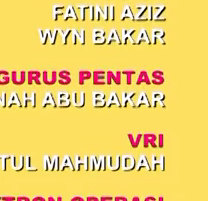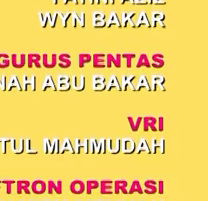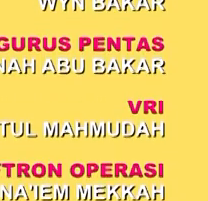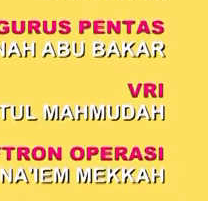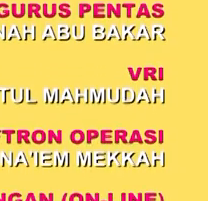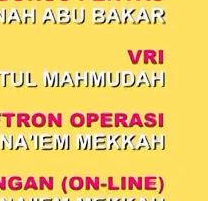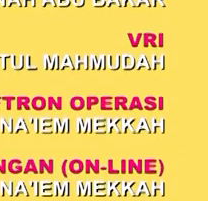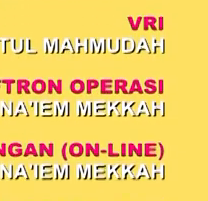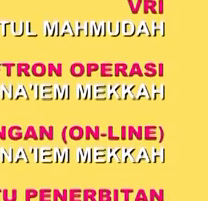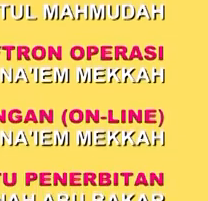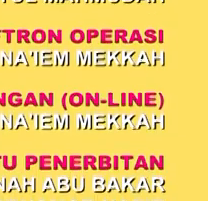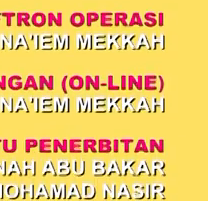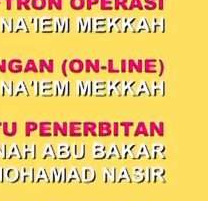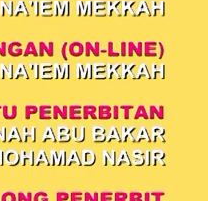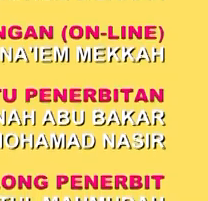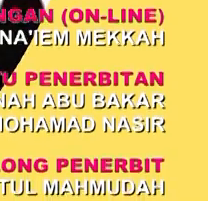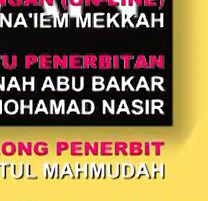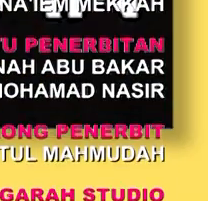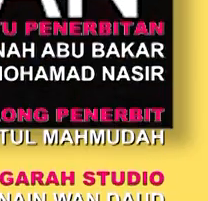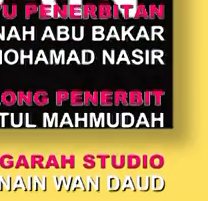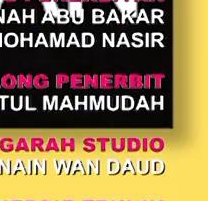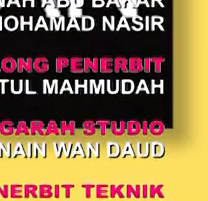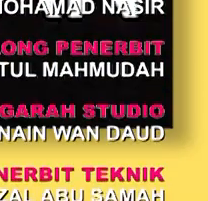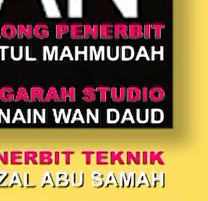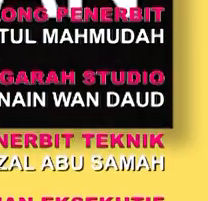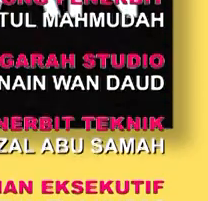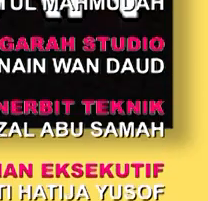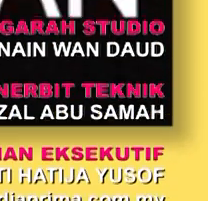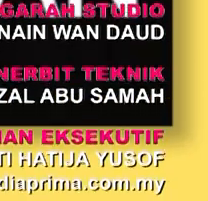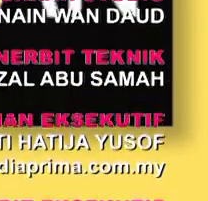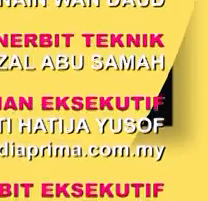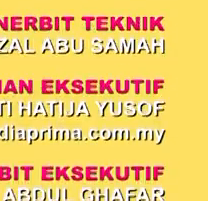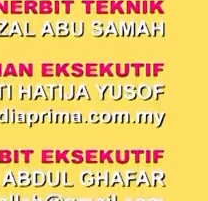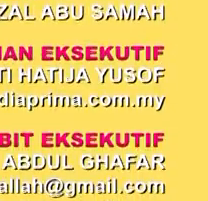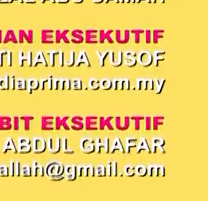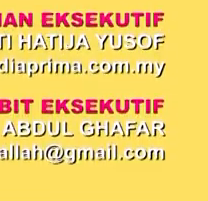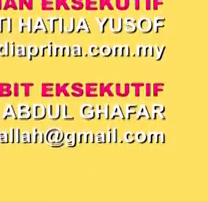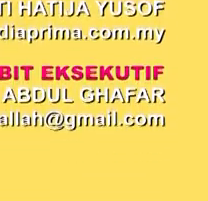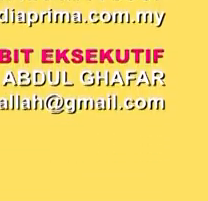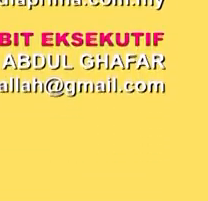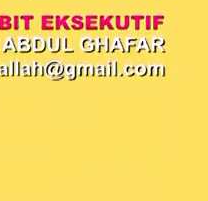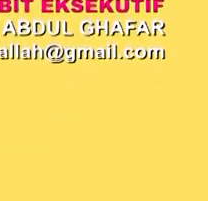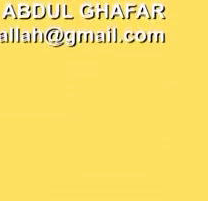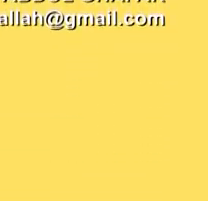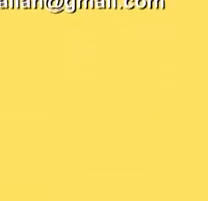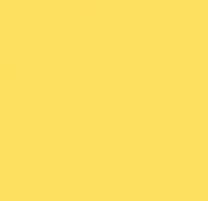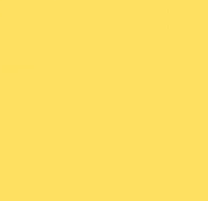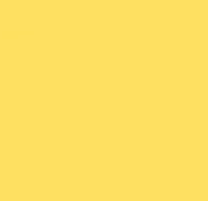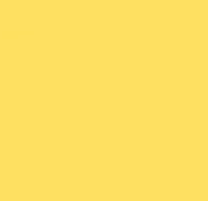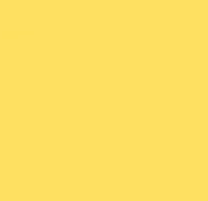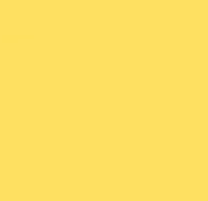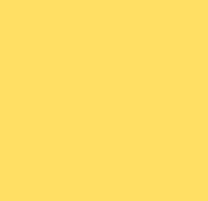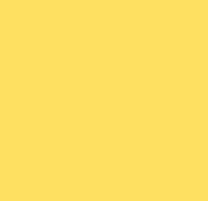he lihat hewan jauh rasa sayang sayangi hewan terbagi kepada mentega